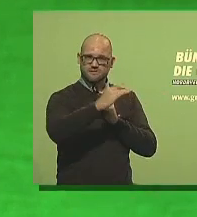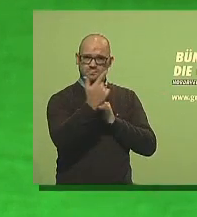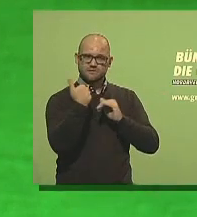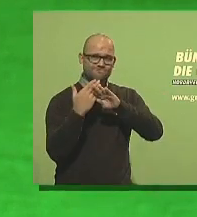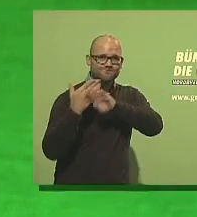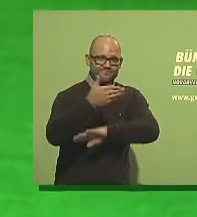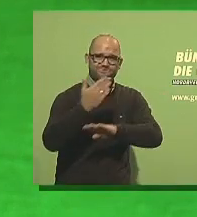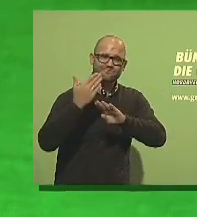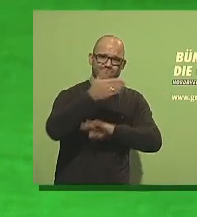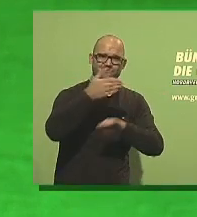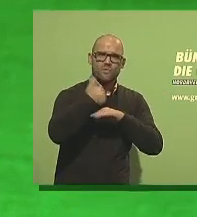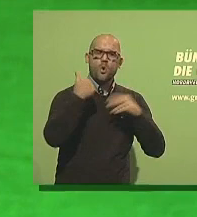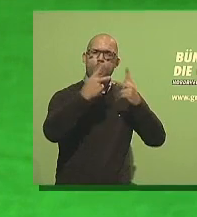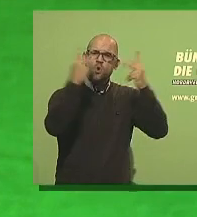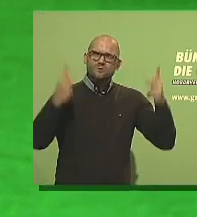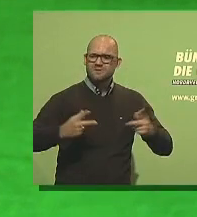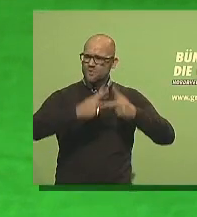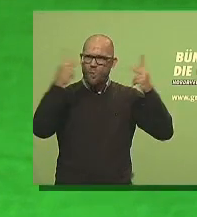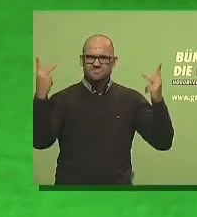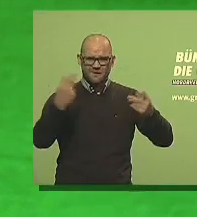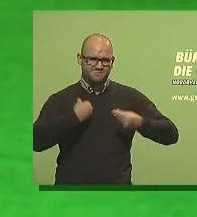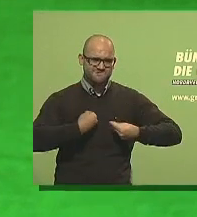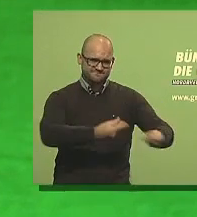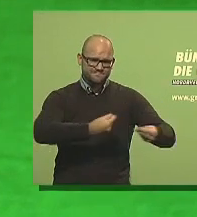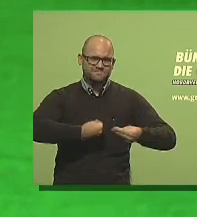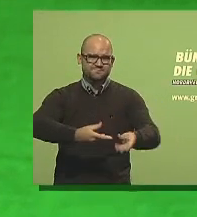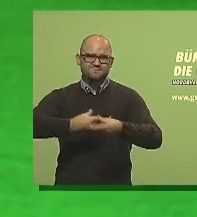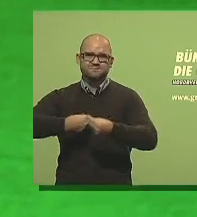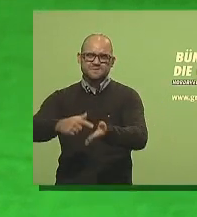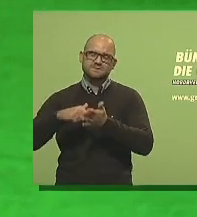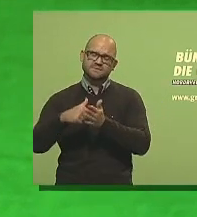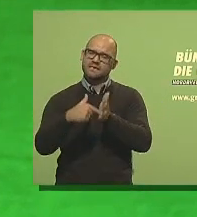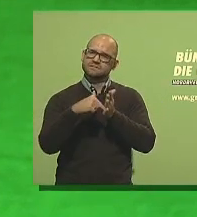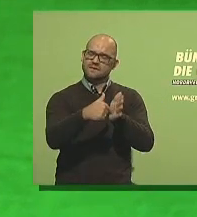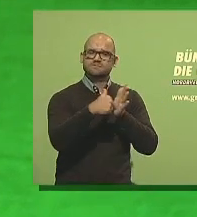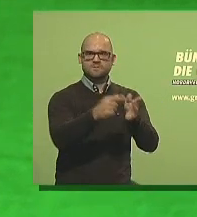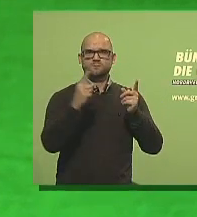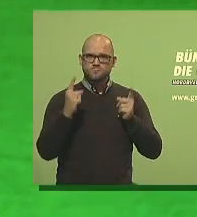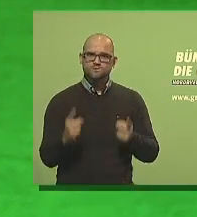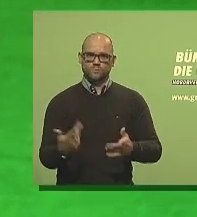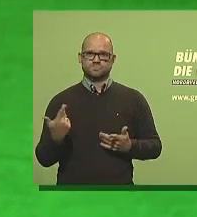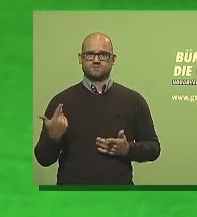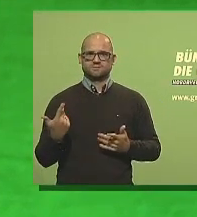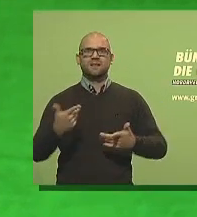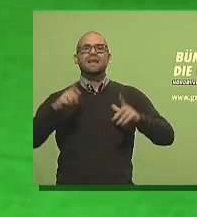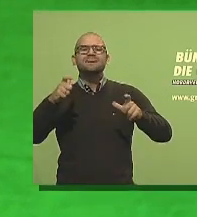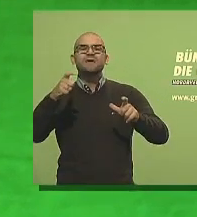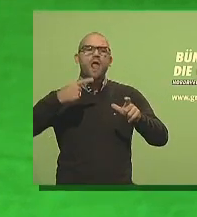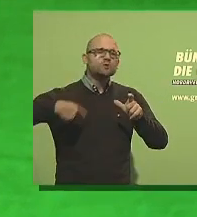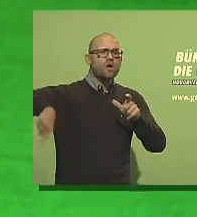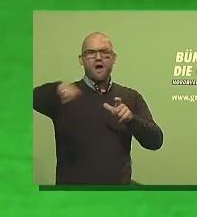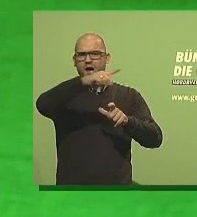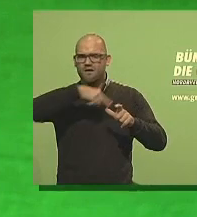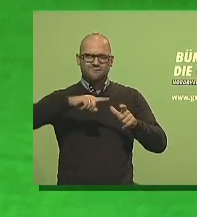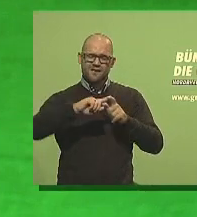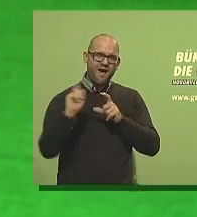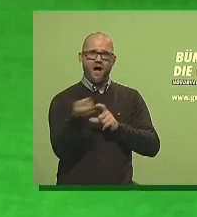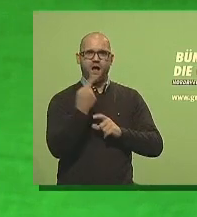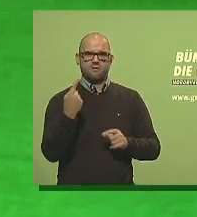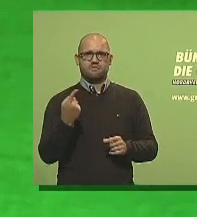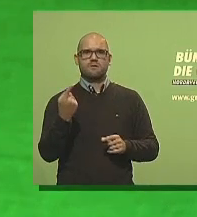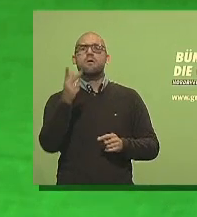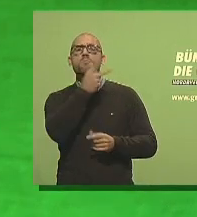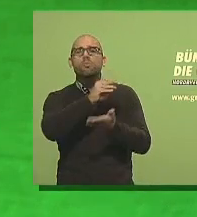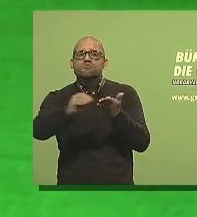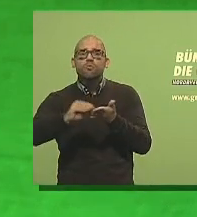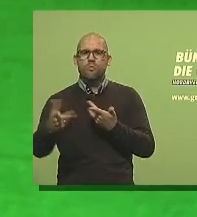zu erfahren. Wir werden Überzeugungsarbeit leisten müssen in allen Teilen der Gesellschaft, im Wohnprojekt und in der Berufsschule. Überall